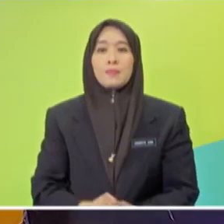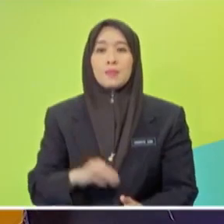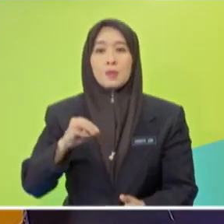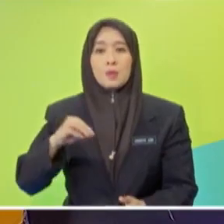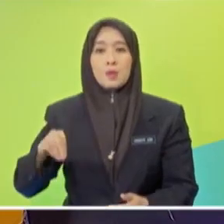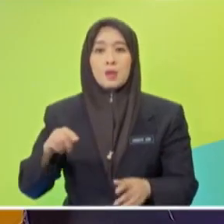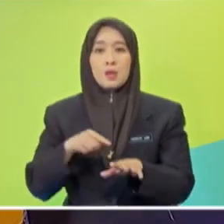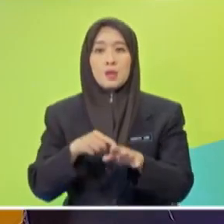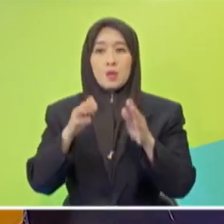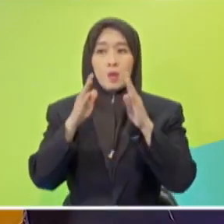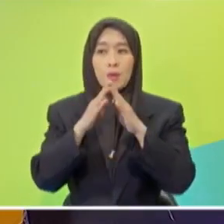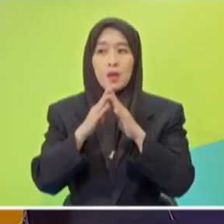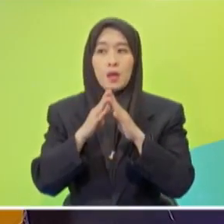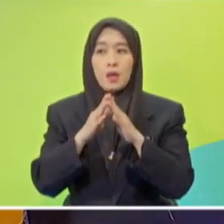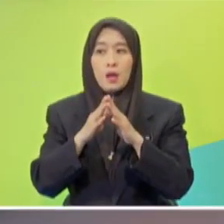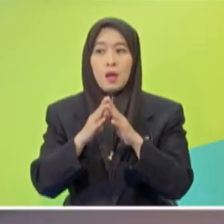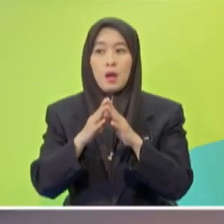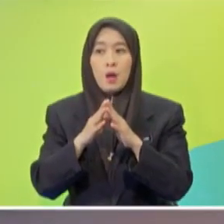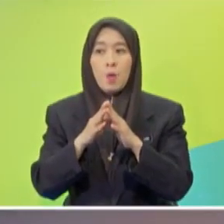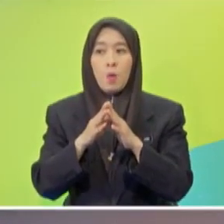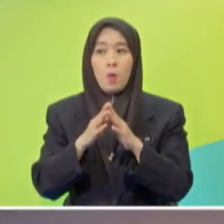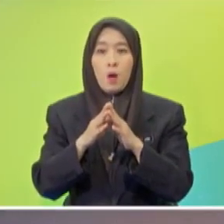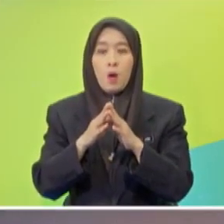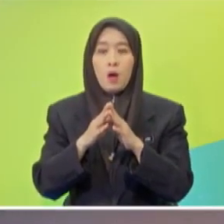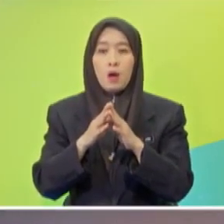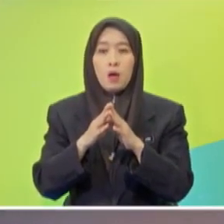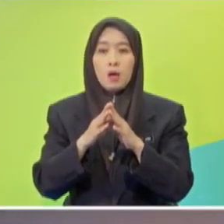satu dua tiga